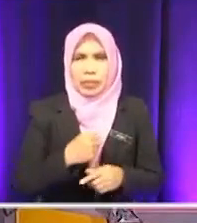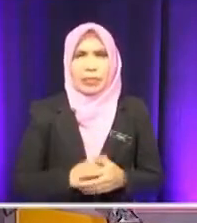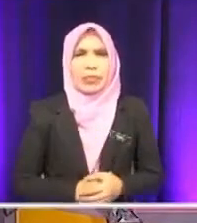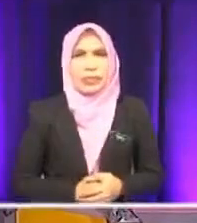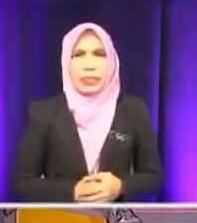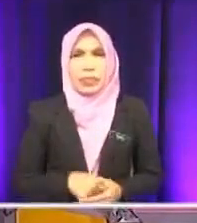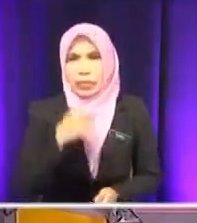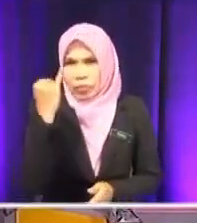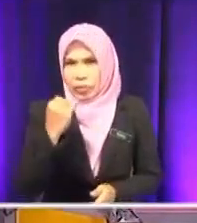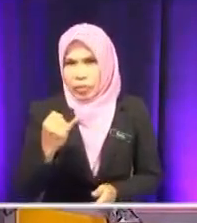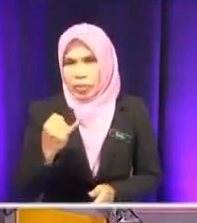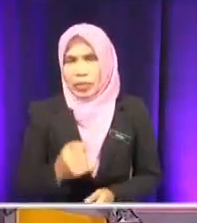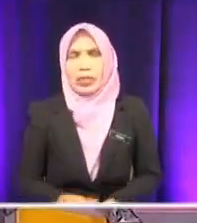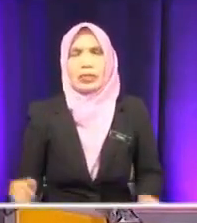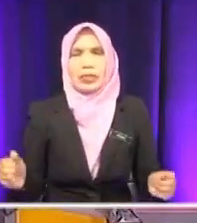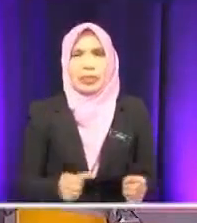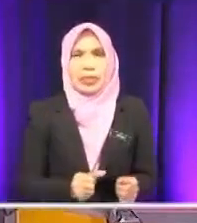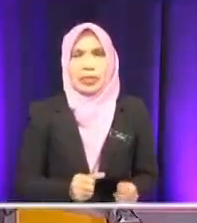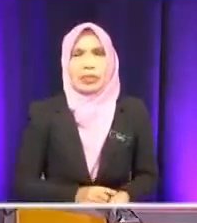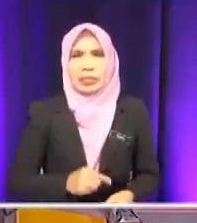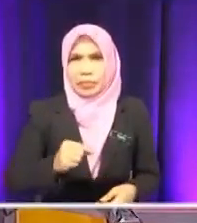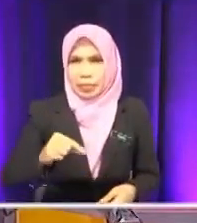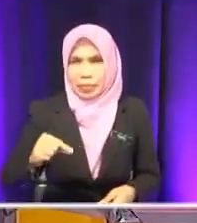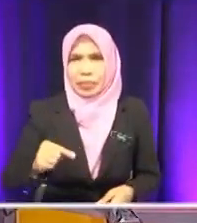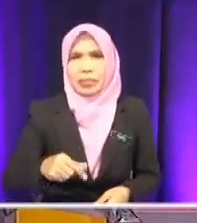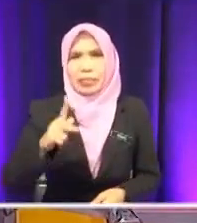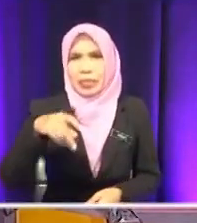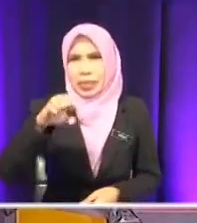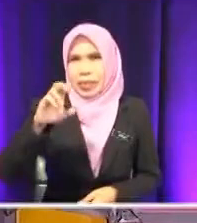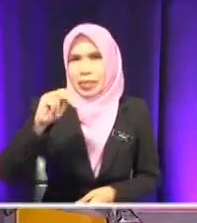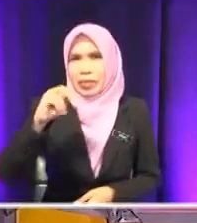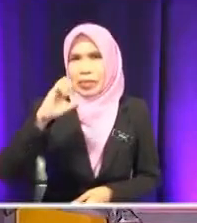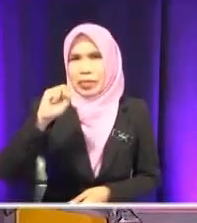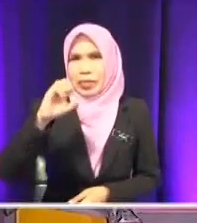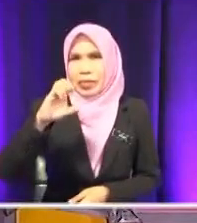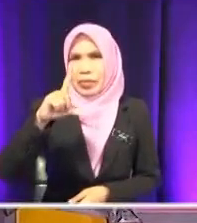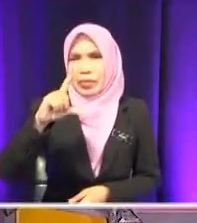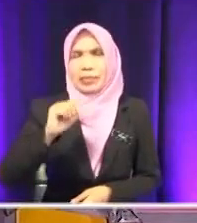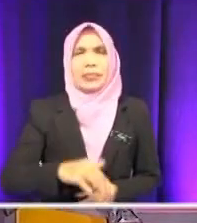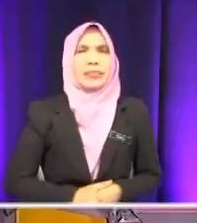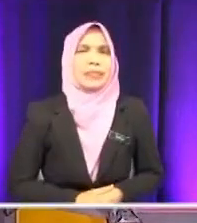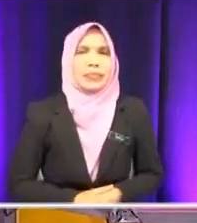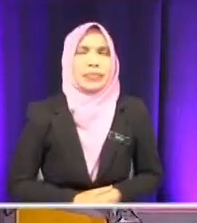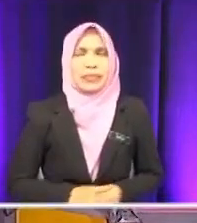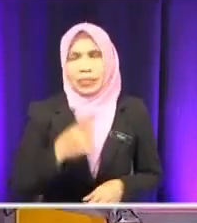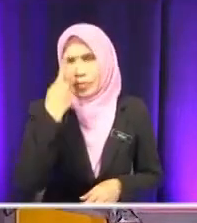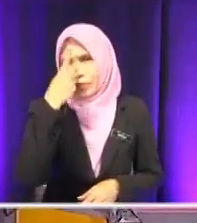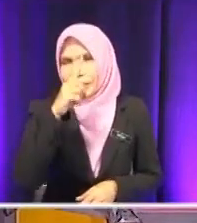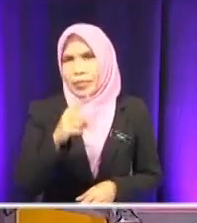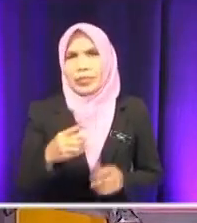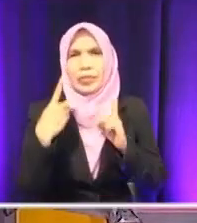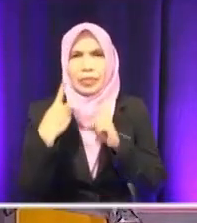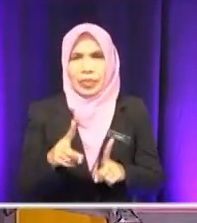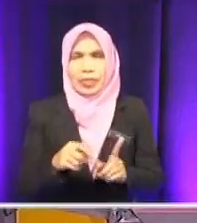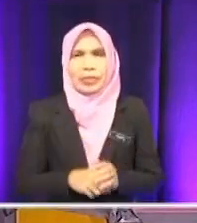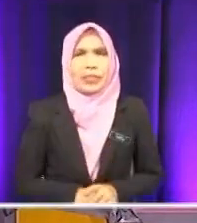Cikgu karena Ingatkan sebab murid-murid selalu kepada untuk menjawab Soalnya lebih kurang